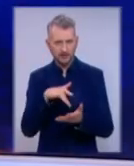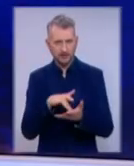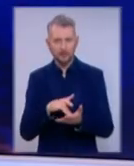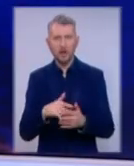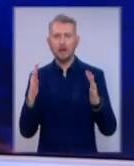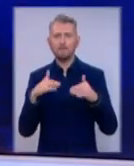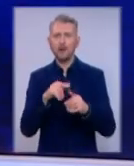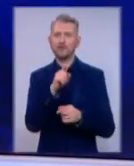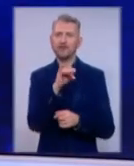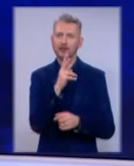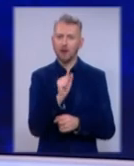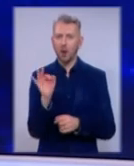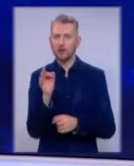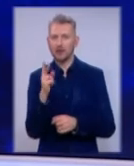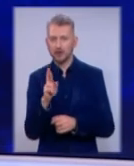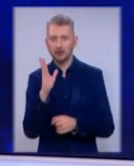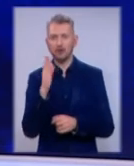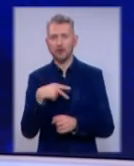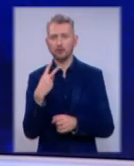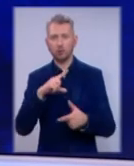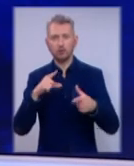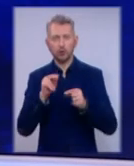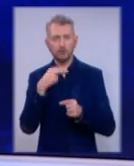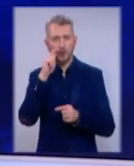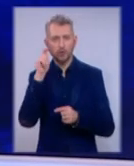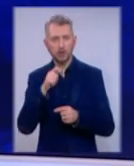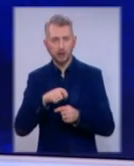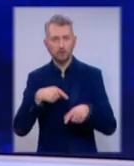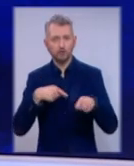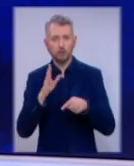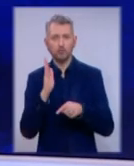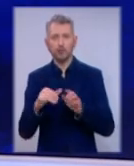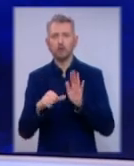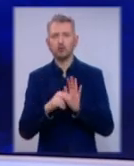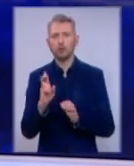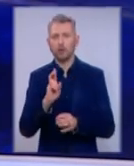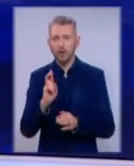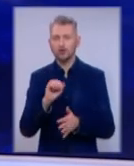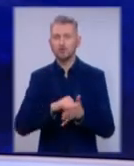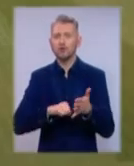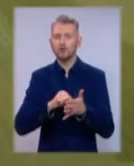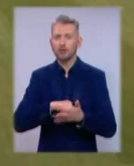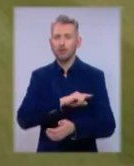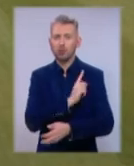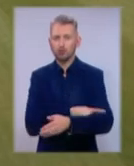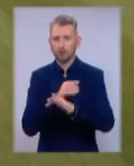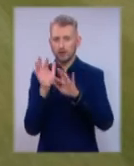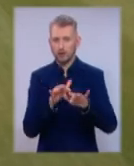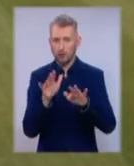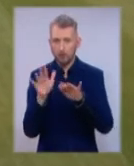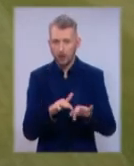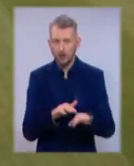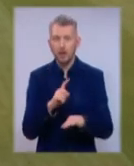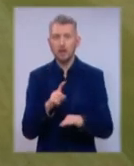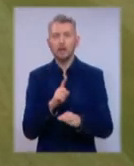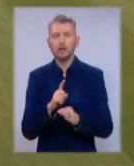Матч «Зірка Олександрія» 22-го туру Чемпіонату України з футболу відбудеться 6 березня. Причина – потужний